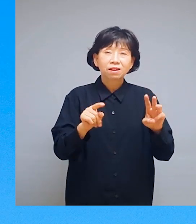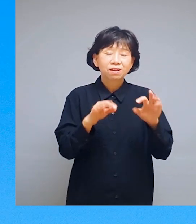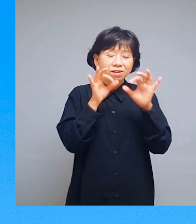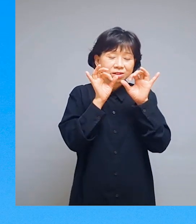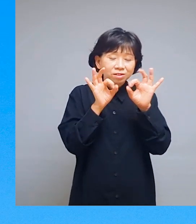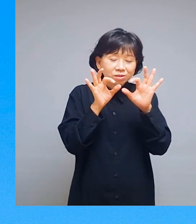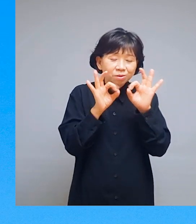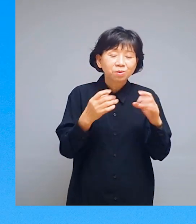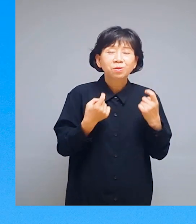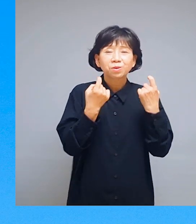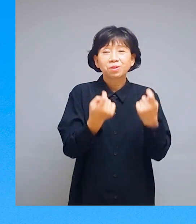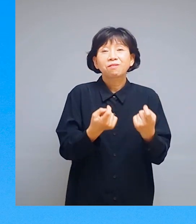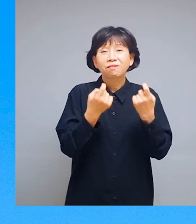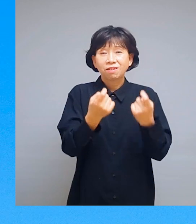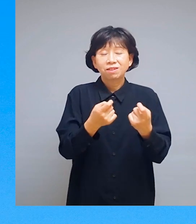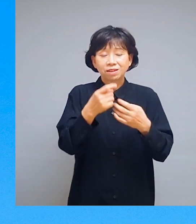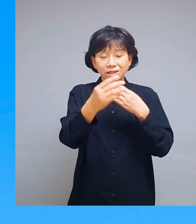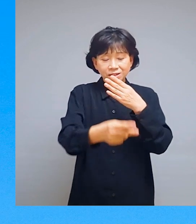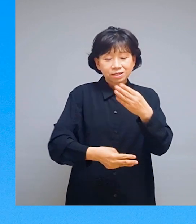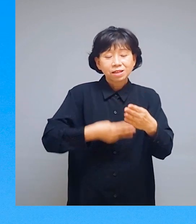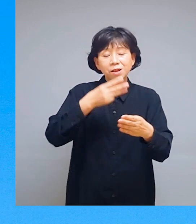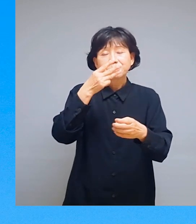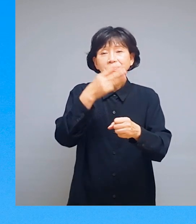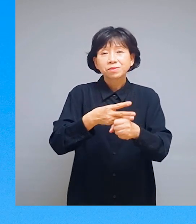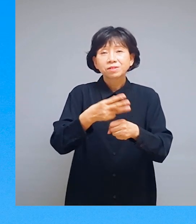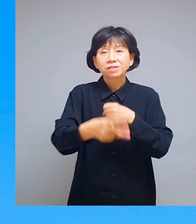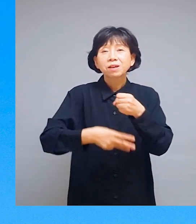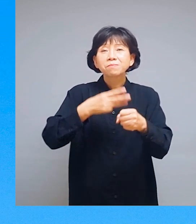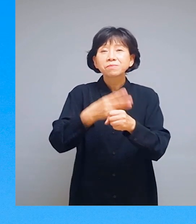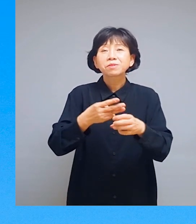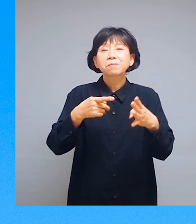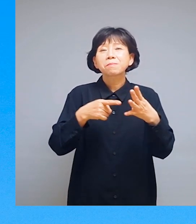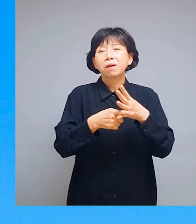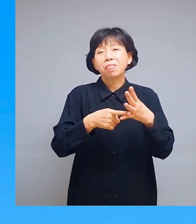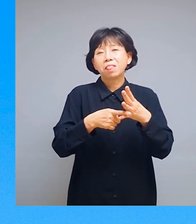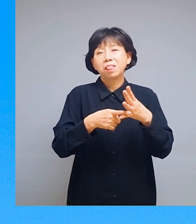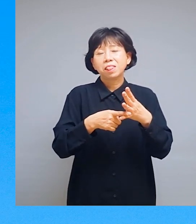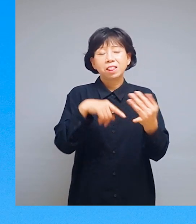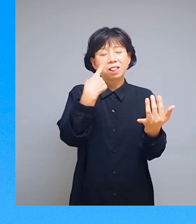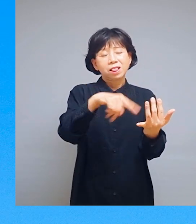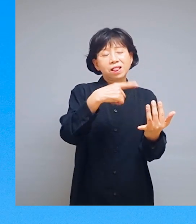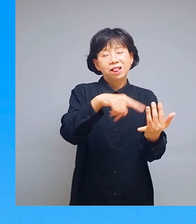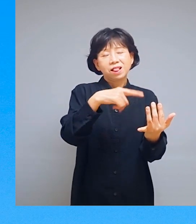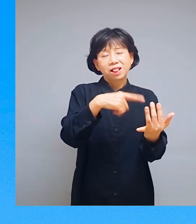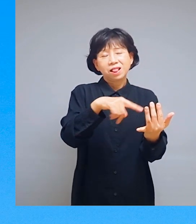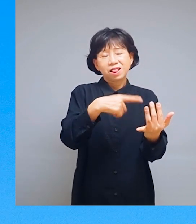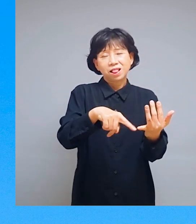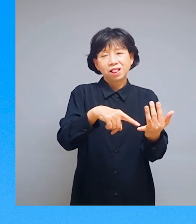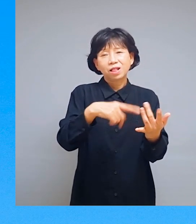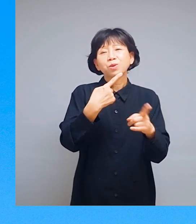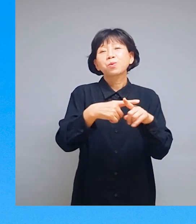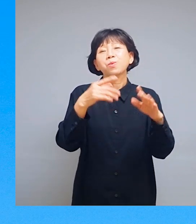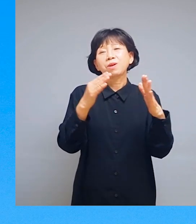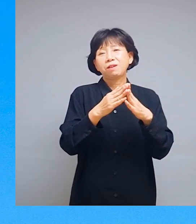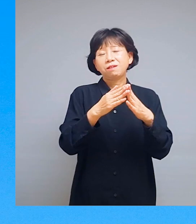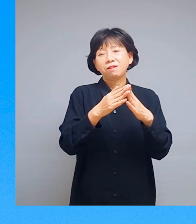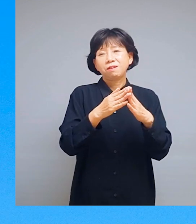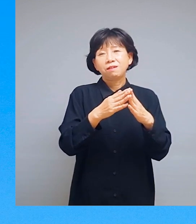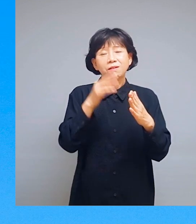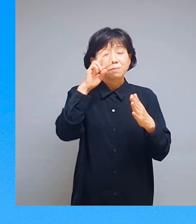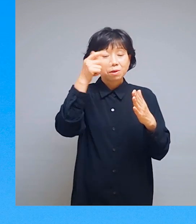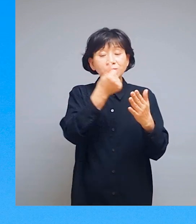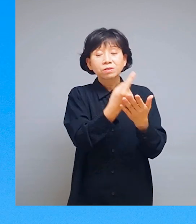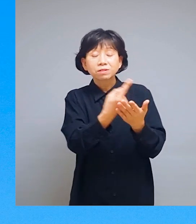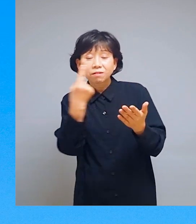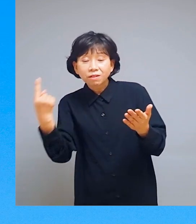약 3년 동안 머물면서 복음을 전하고 가르치며 시작된 교회예요. 이후 바울이 떠난 뒤에도 디모데가